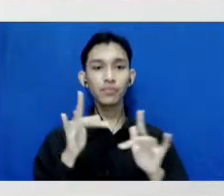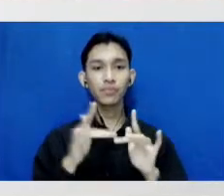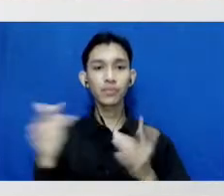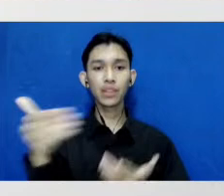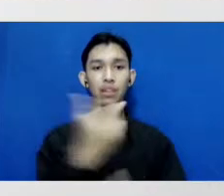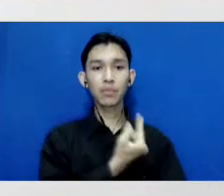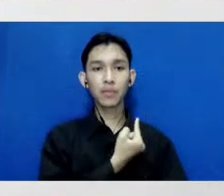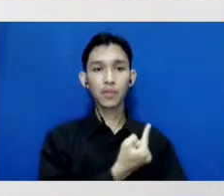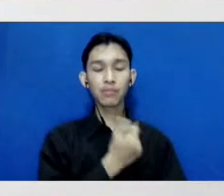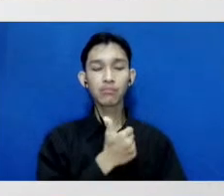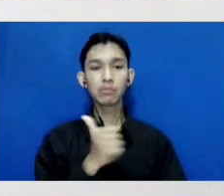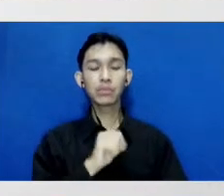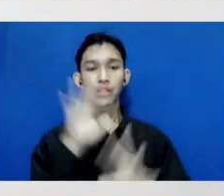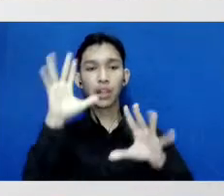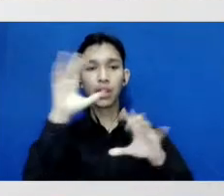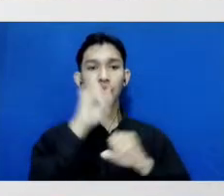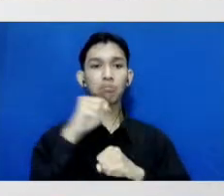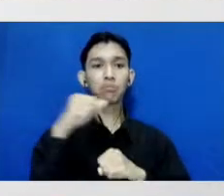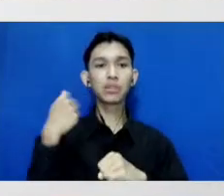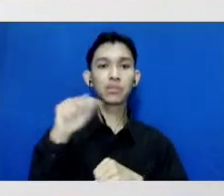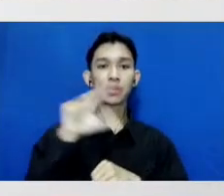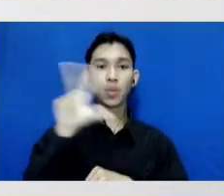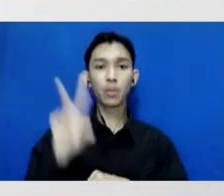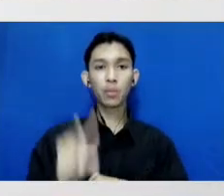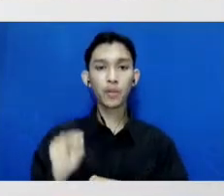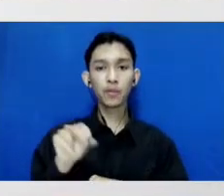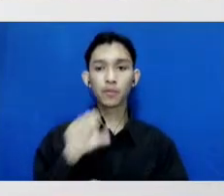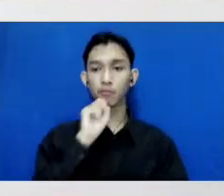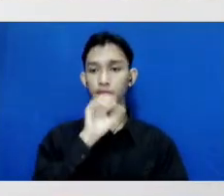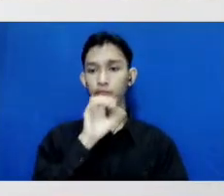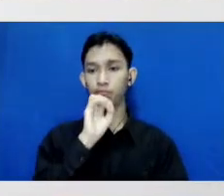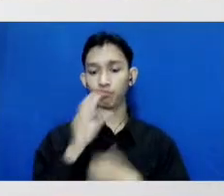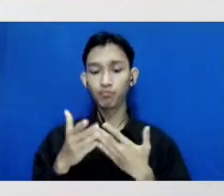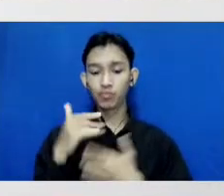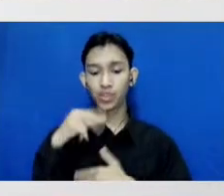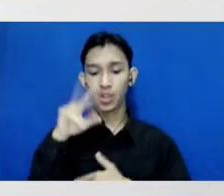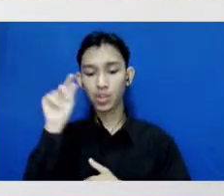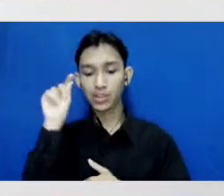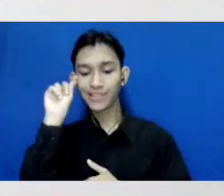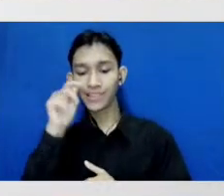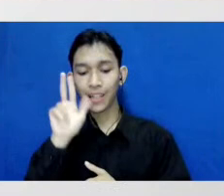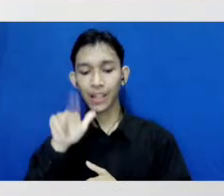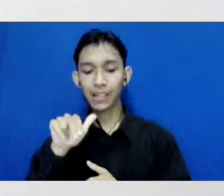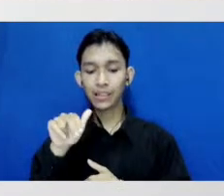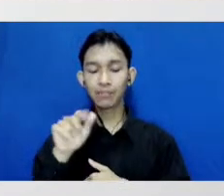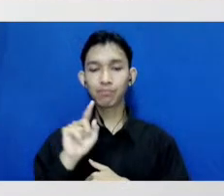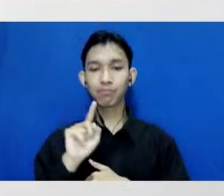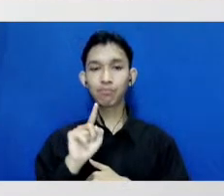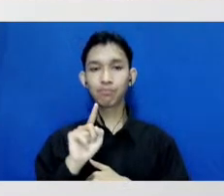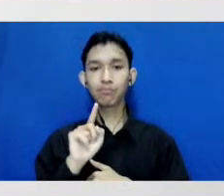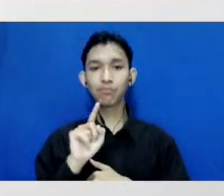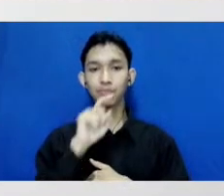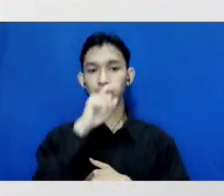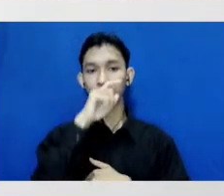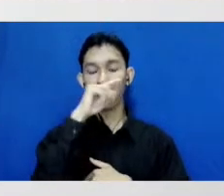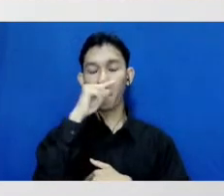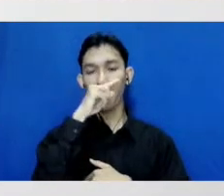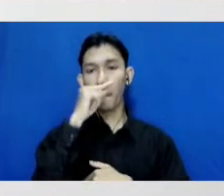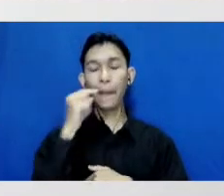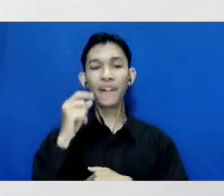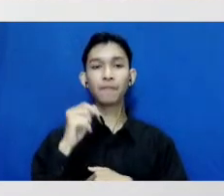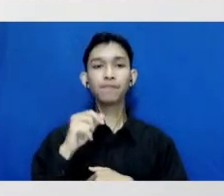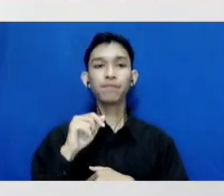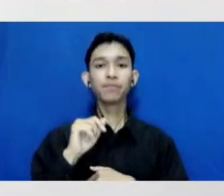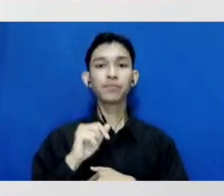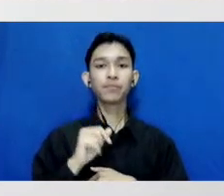bisa disampaikan oleh Kementerian Kominfo, mungkin kita perlu mengingat kembali bahwa natur dari cyberspace ada